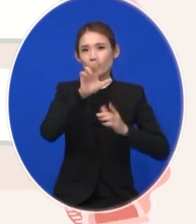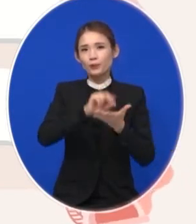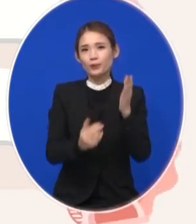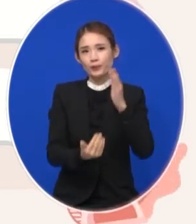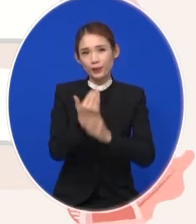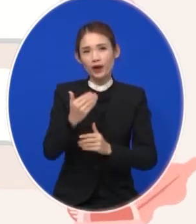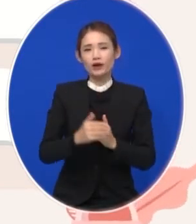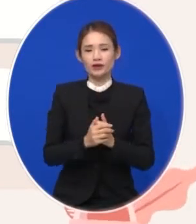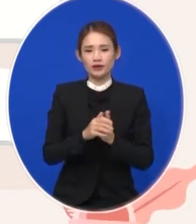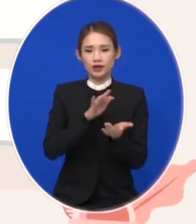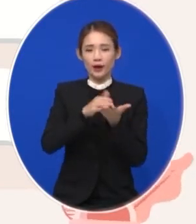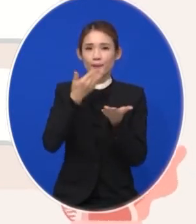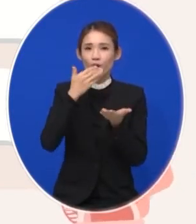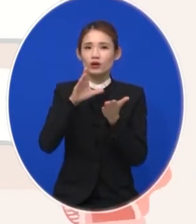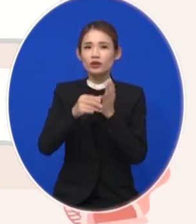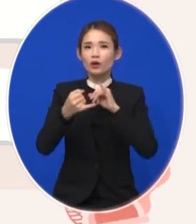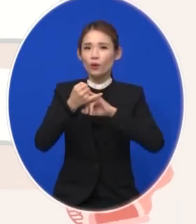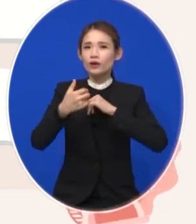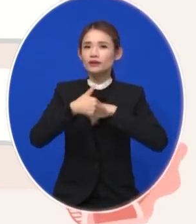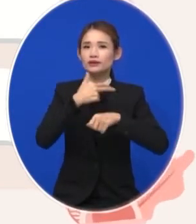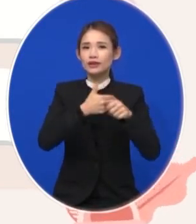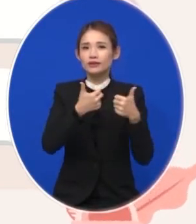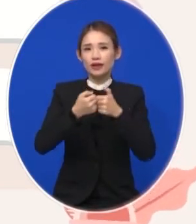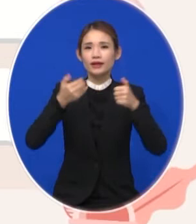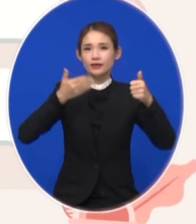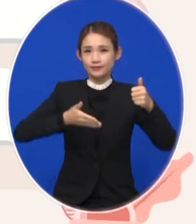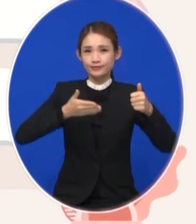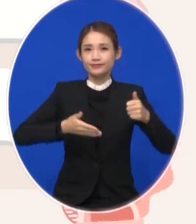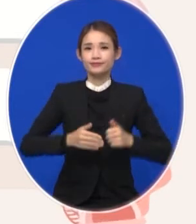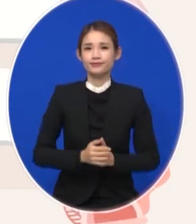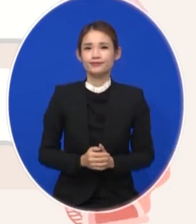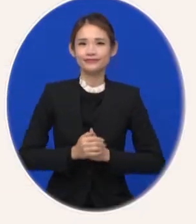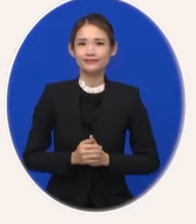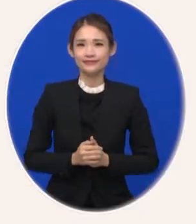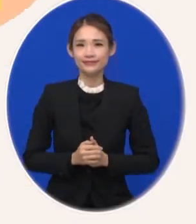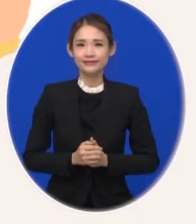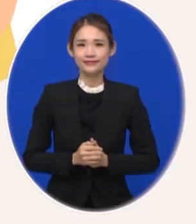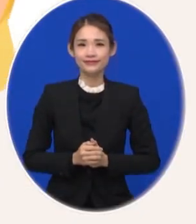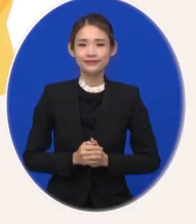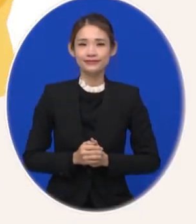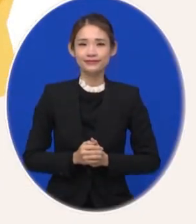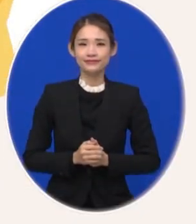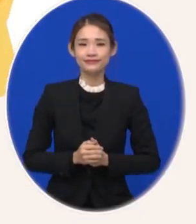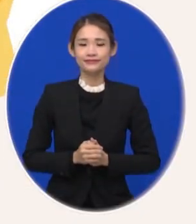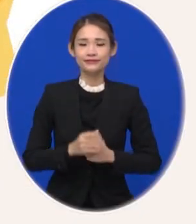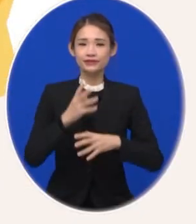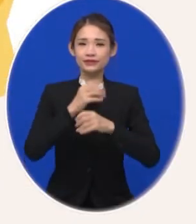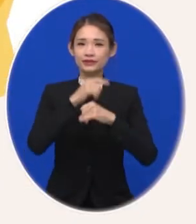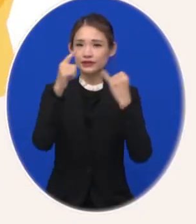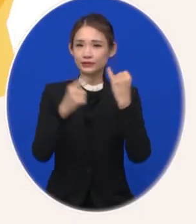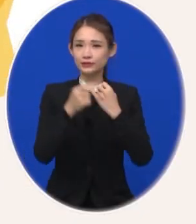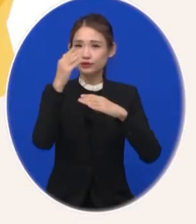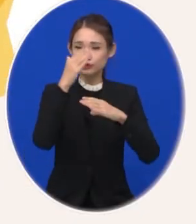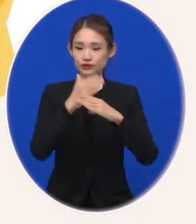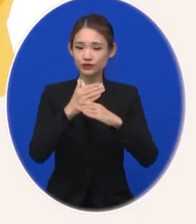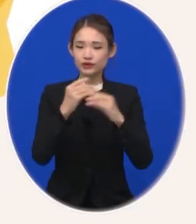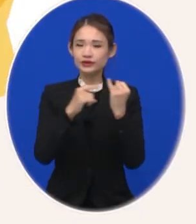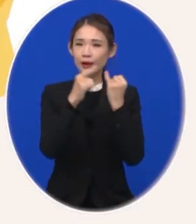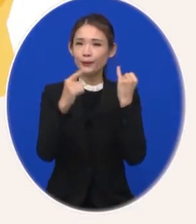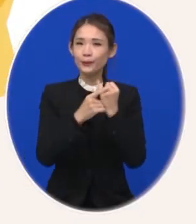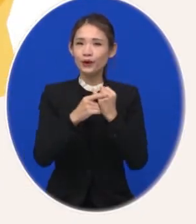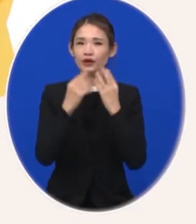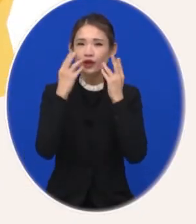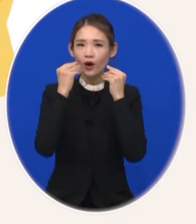발생시킵니다. 임신 중 약물 복용은 반드시 의사와 상의해야 합니다. 임신 중에는 산모의